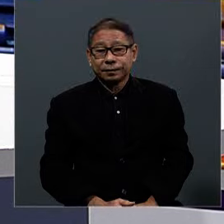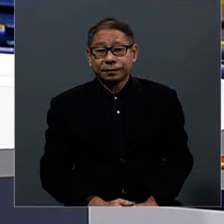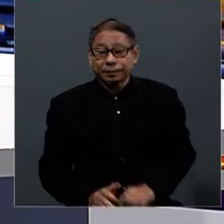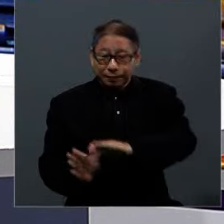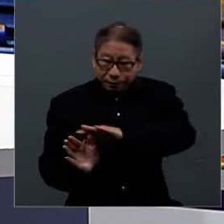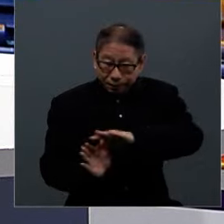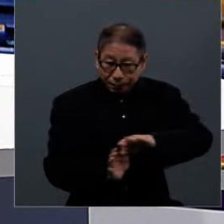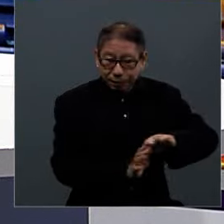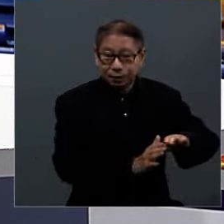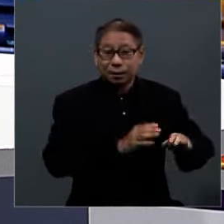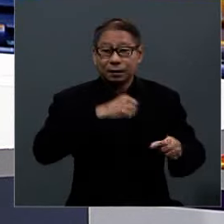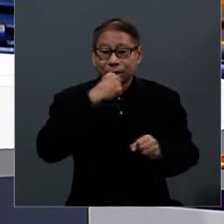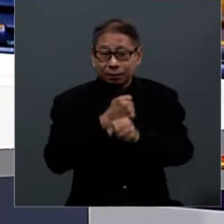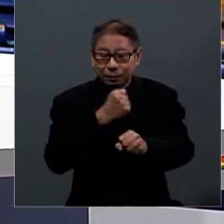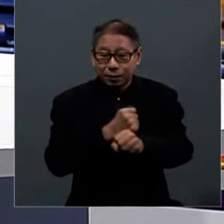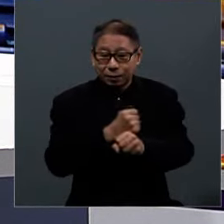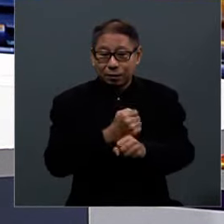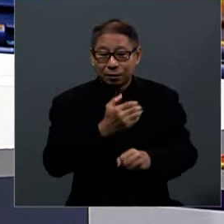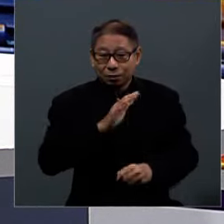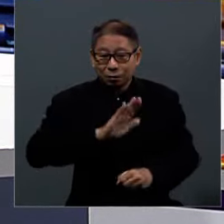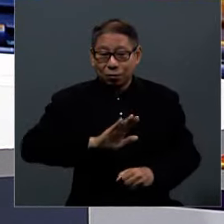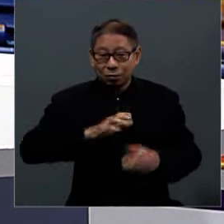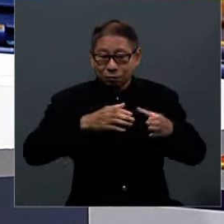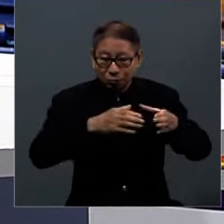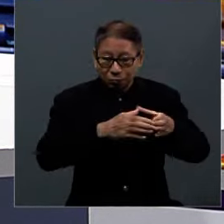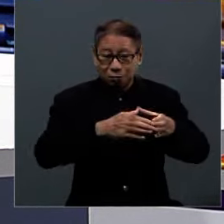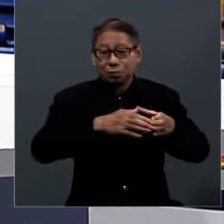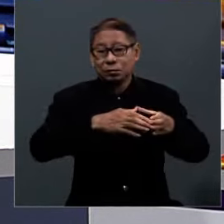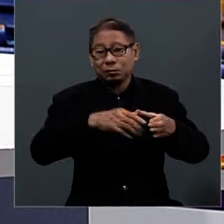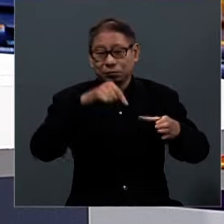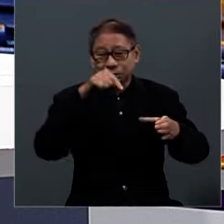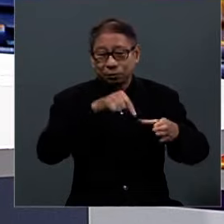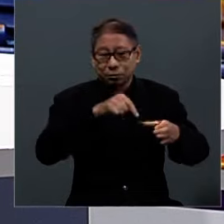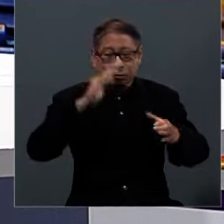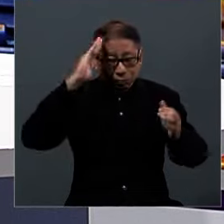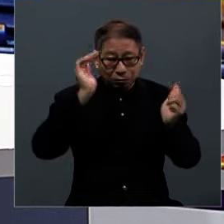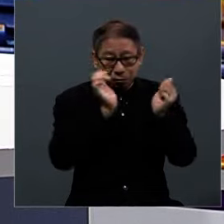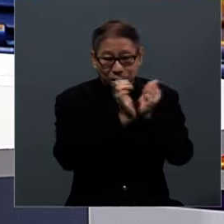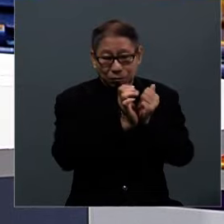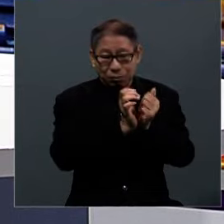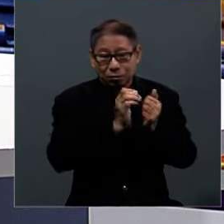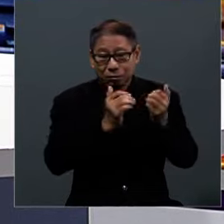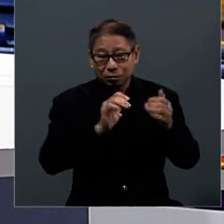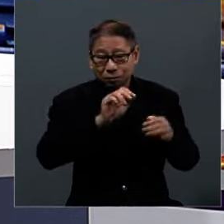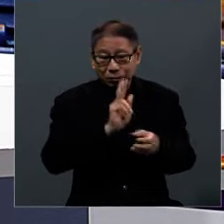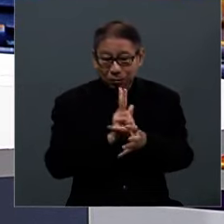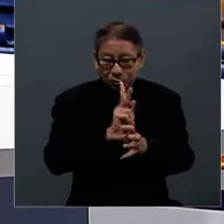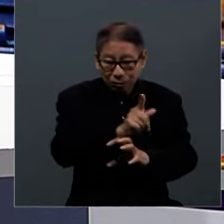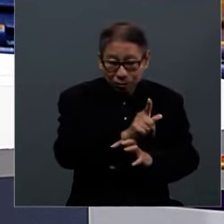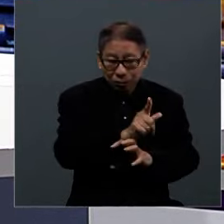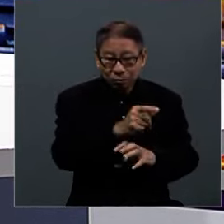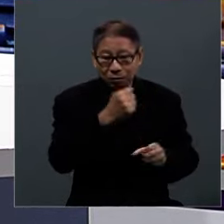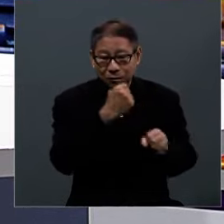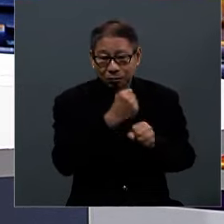ไปต่อกันที่ปฏิบัติการของหน่วยงานนึงที่ตอนนี้ปฏิบัติงานค่อนข้างหนักเลยนะตำรวจไซเบอร์วันนี้ไปอีก 1ประเด็นเป็นอีกหนึเรื่องนะครับ